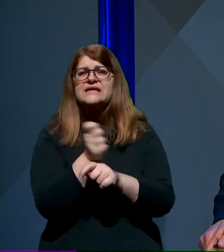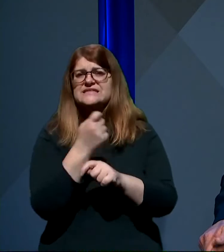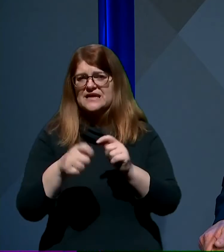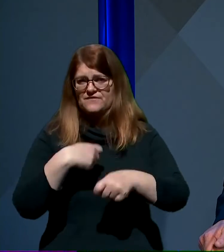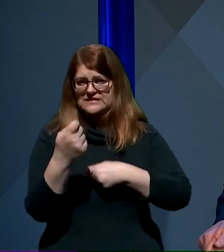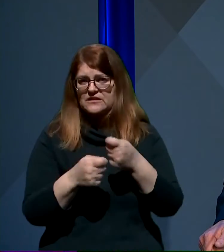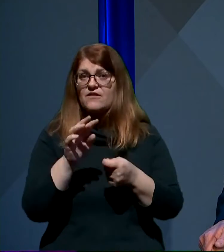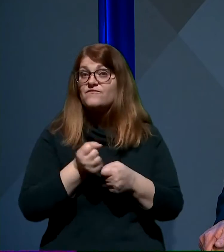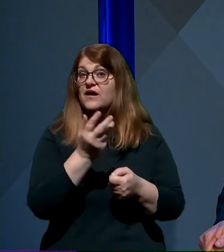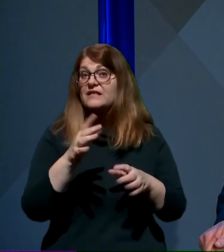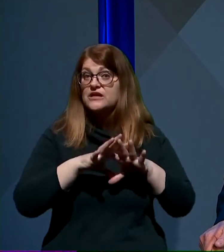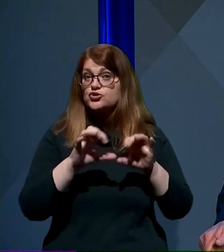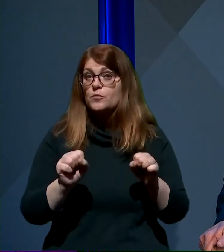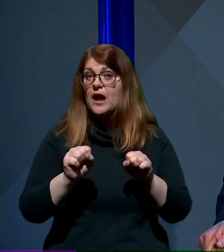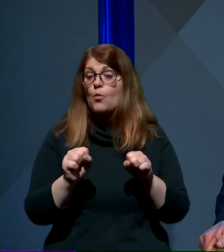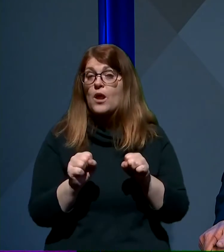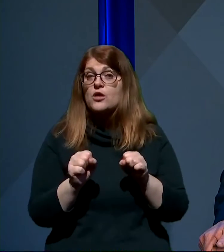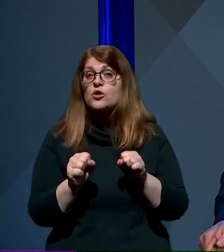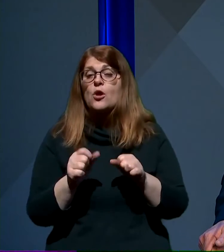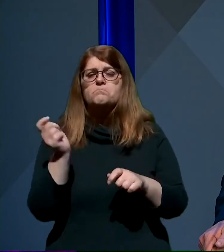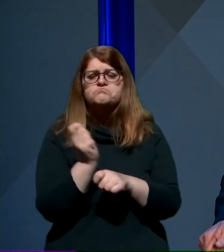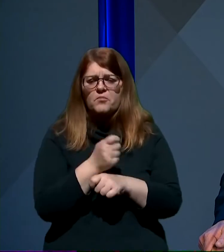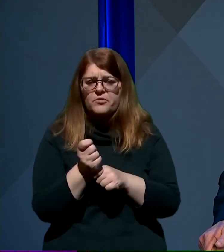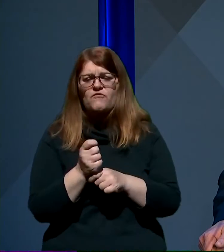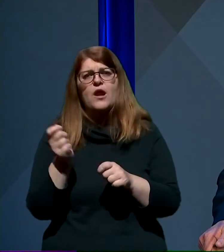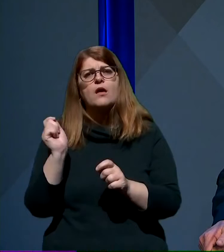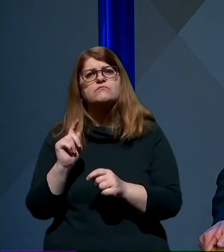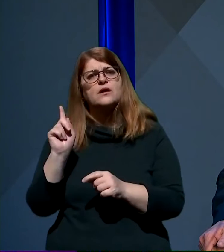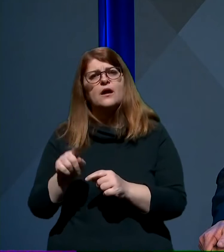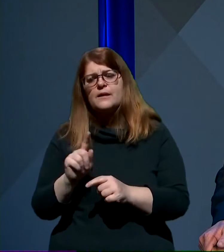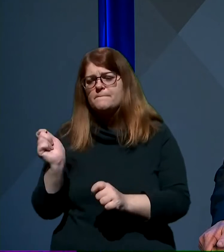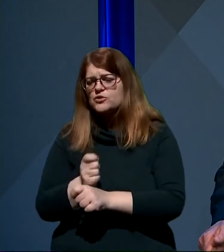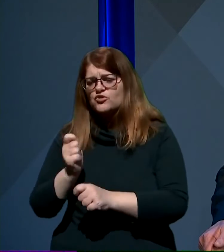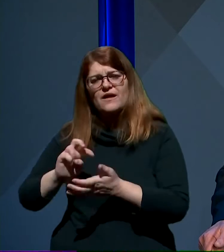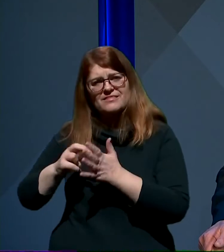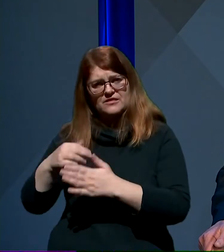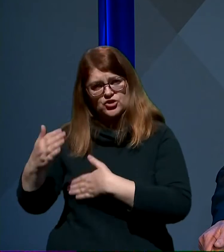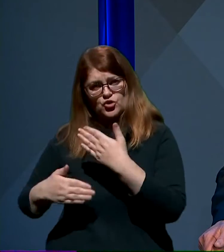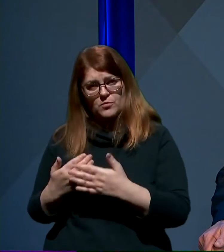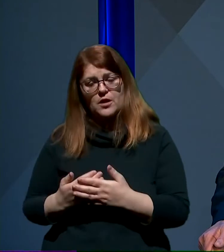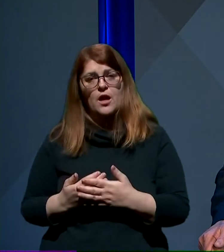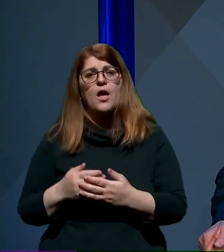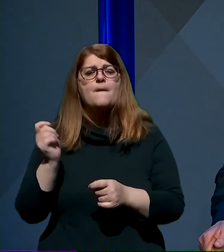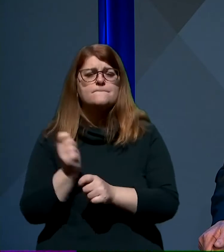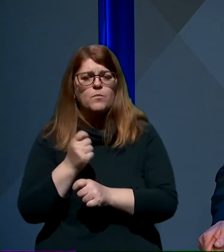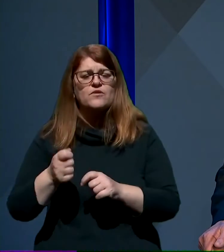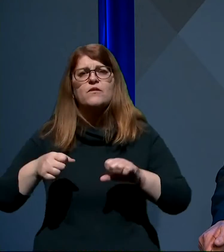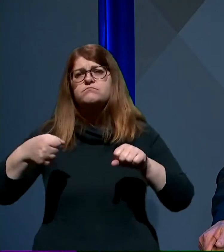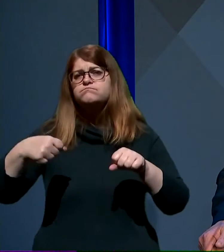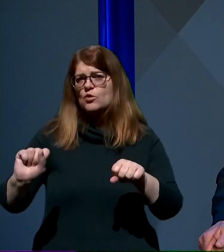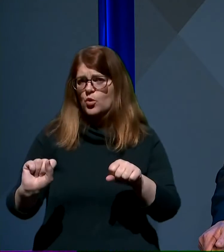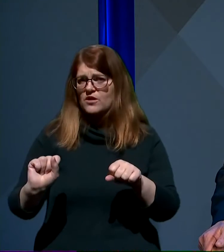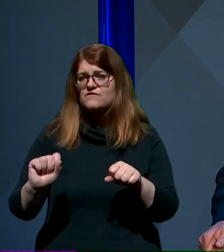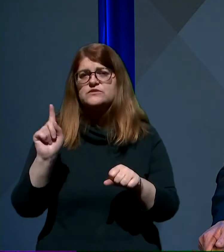v kateri se upravljajo storitve, popravil in vzdrževanja tehničnega blaga, popravil in vzdrževanja motornih vozil